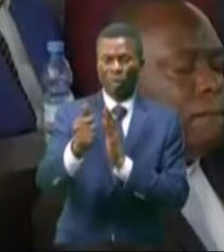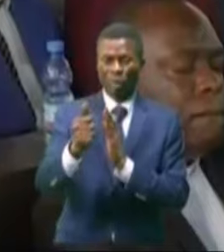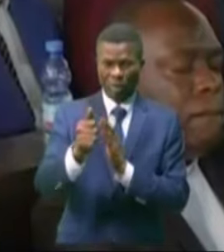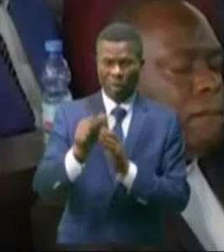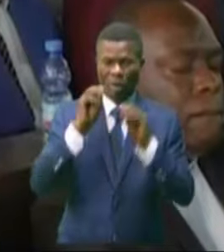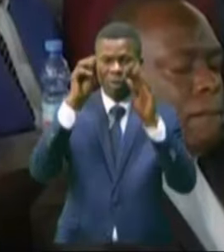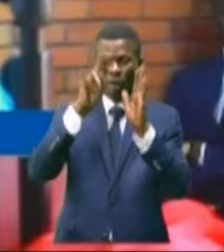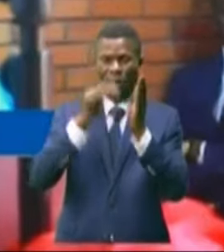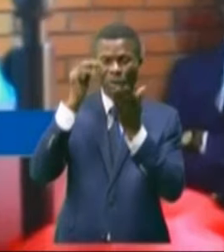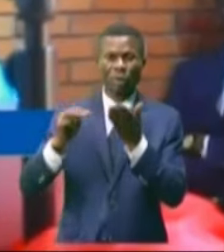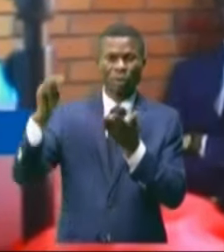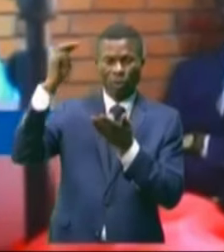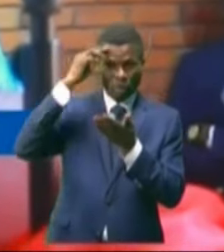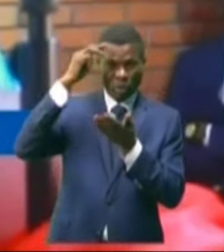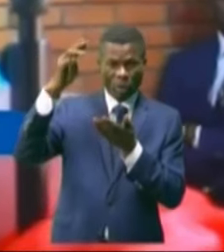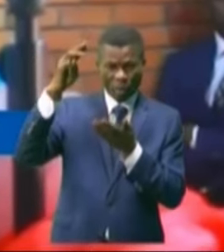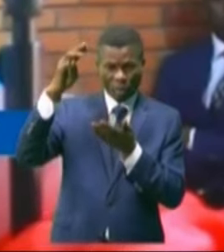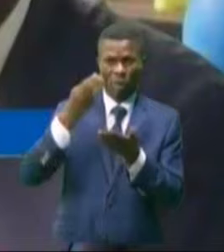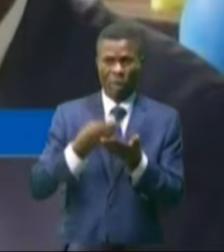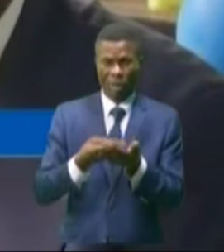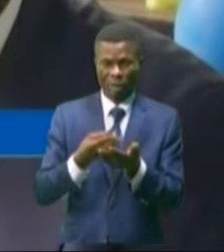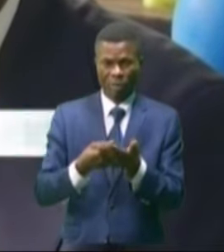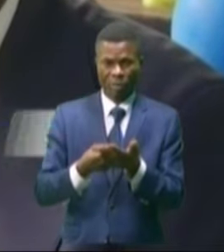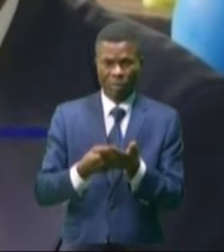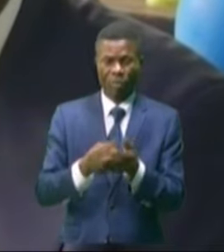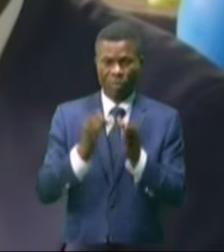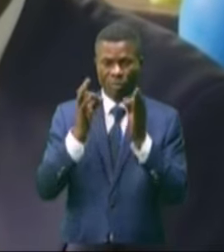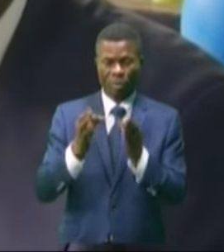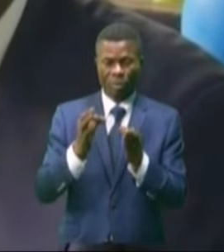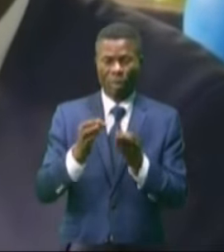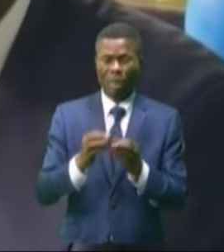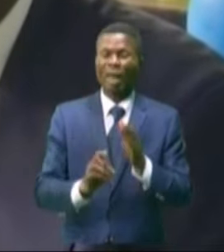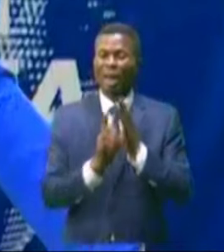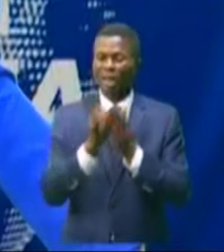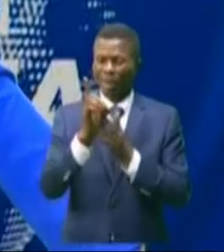L'enseignement supérieur et universitaire, c'est le socle.